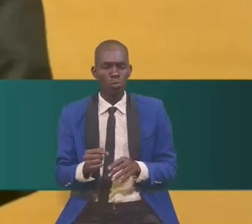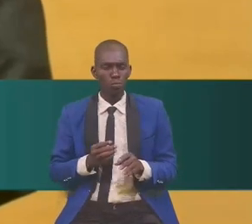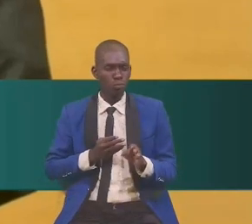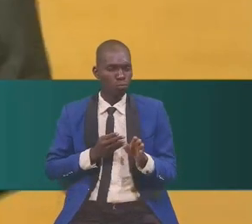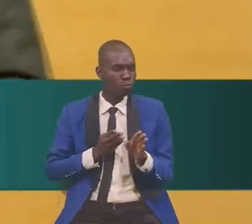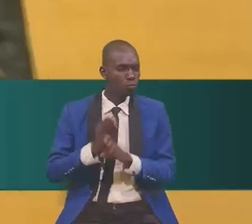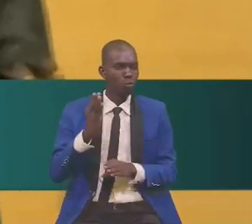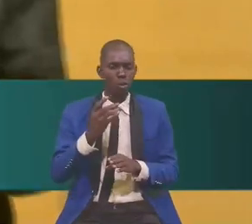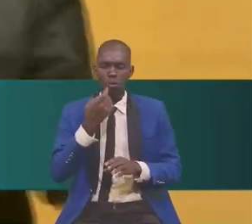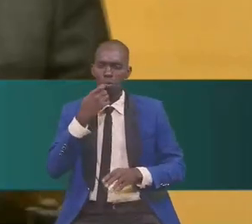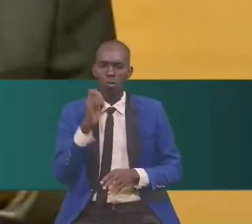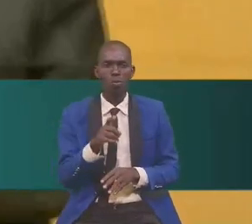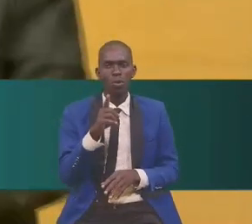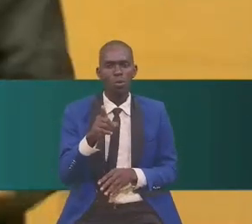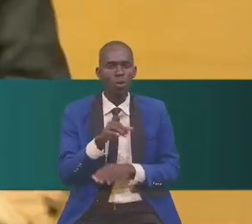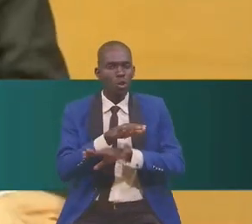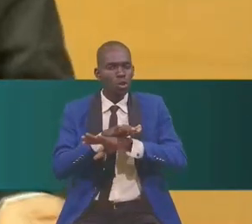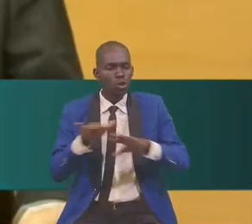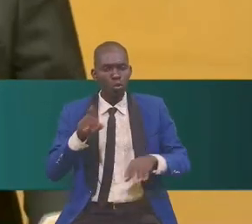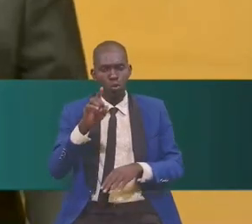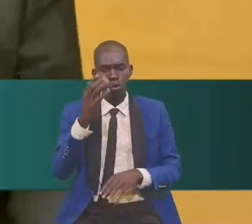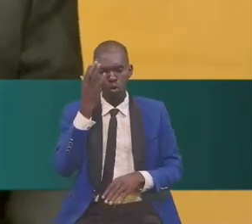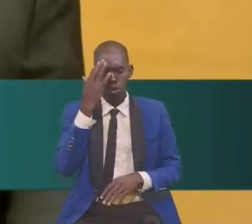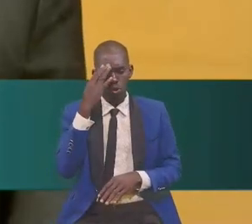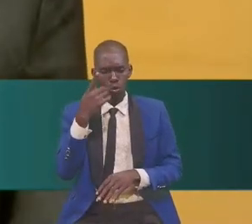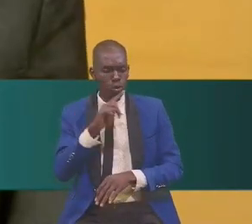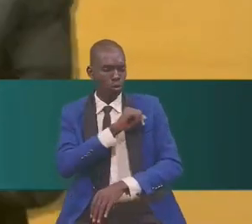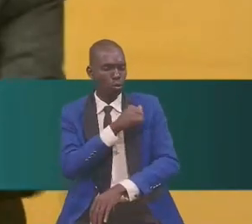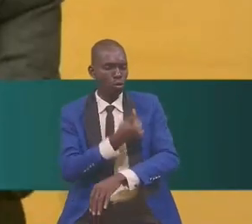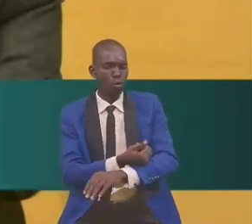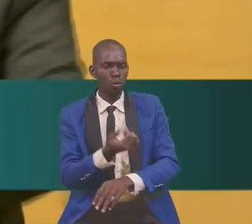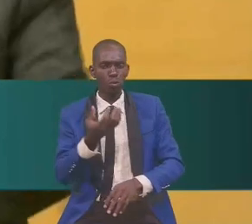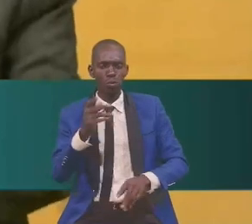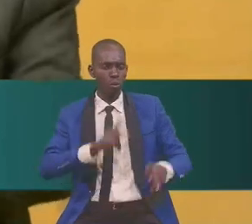que vous ne connaissez pas l'autorité de Jérusalem? Est-ce que vous ne connaissez